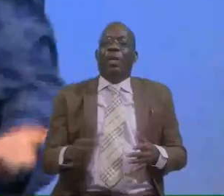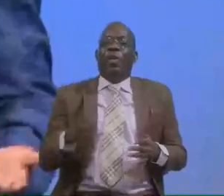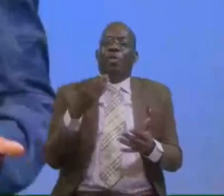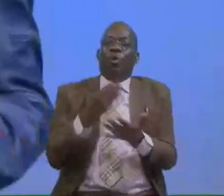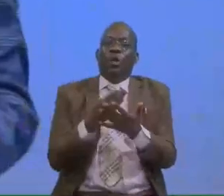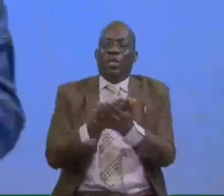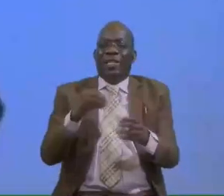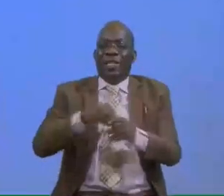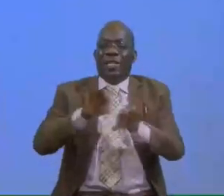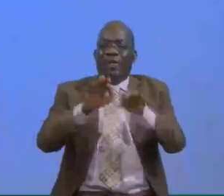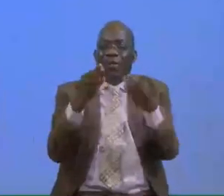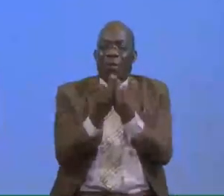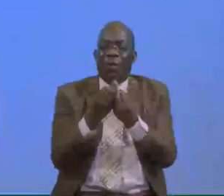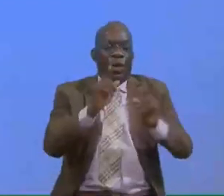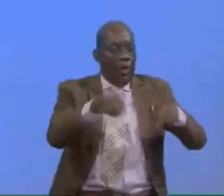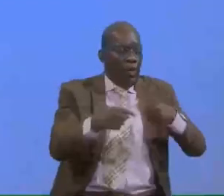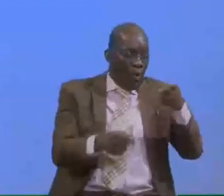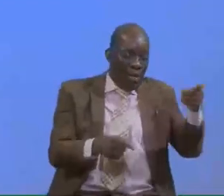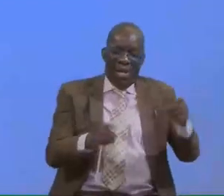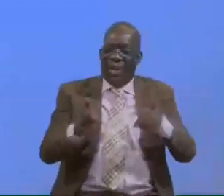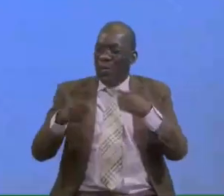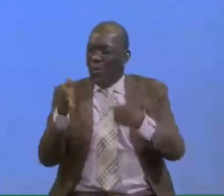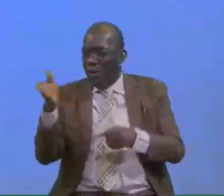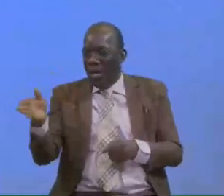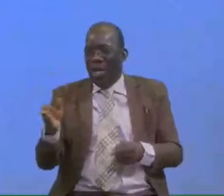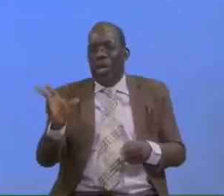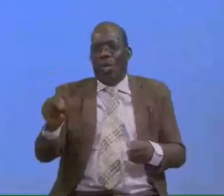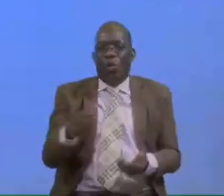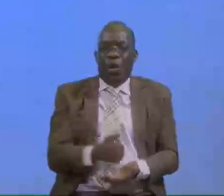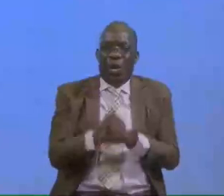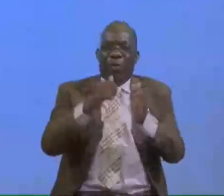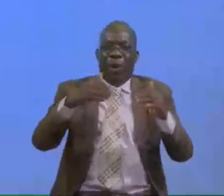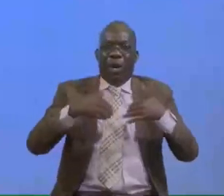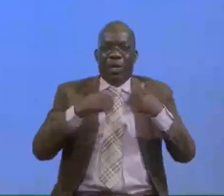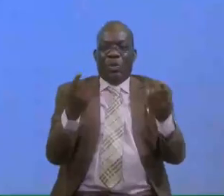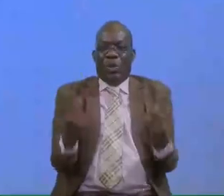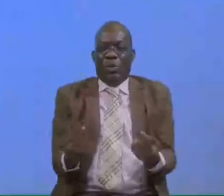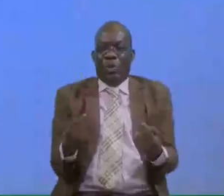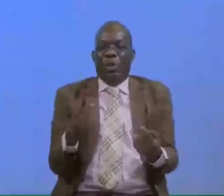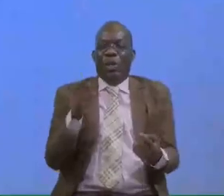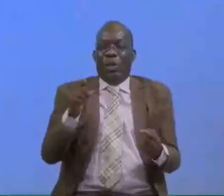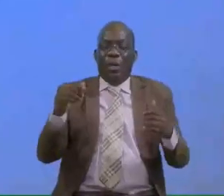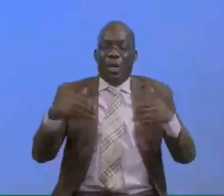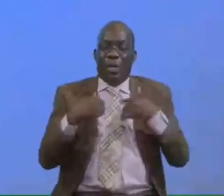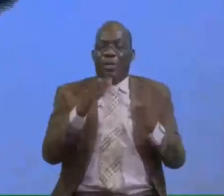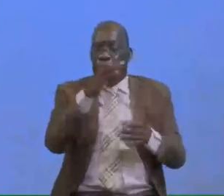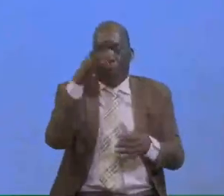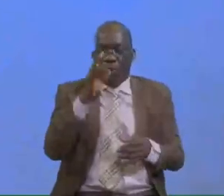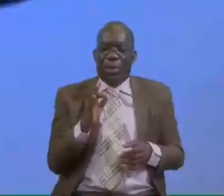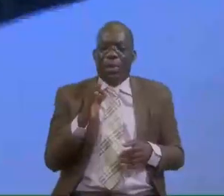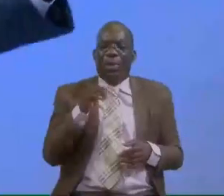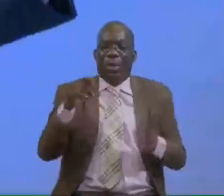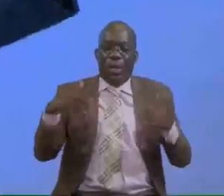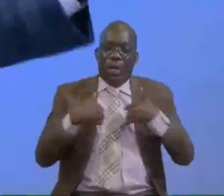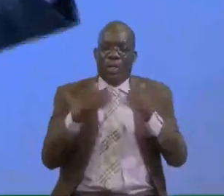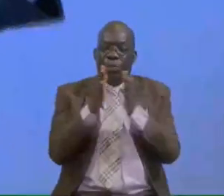l'argent de la famille. Il va passer par là, et il n'y a pas de solution. Il a jeûné, il a